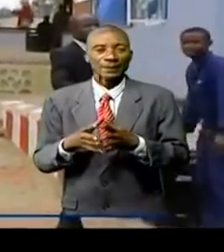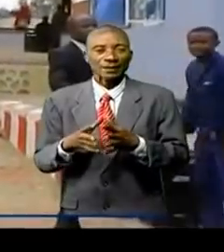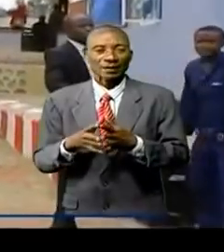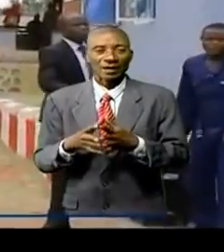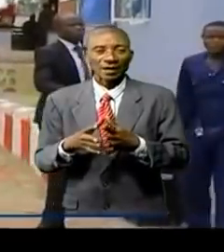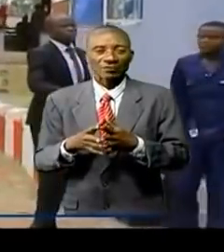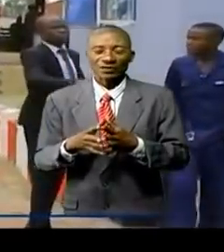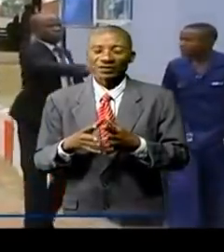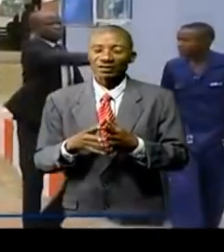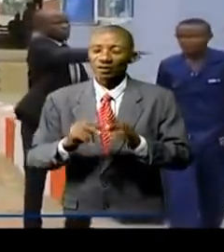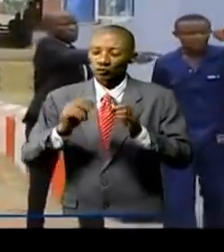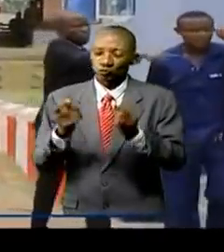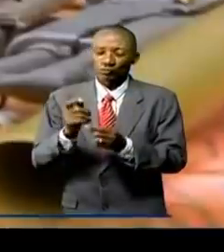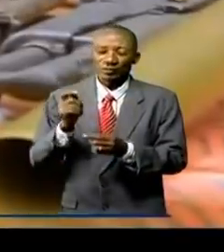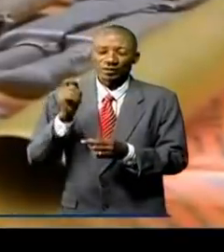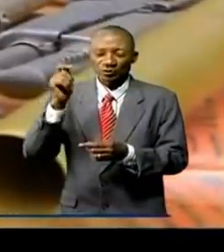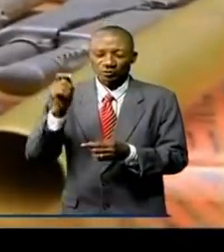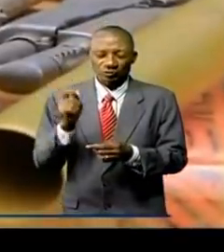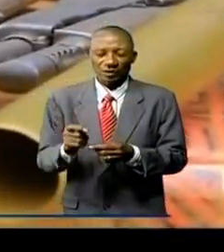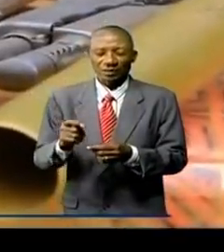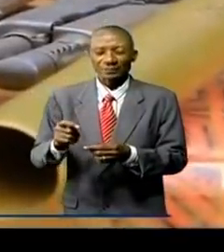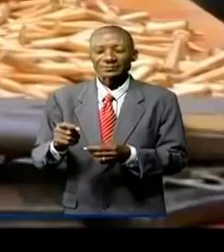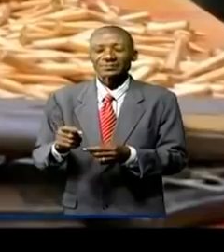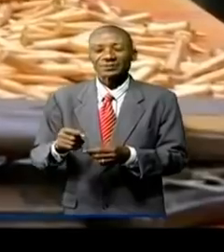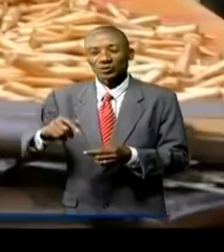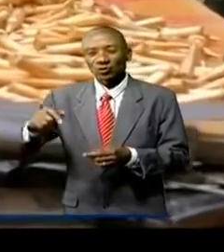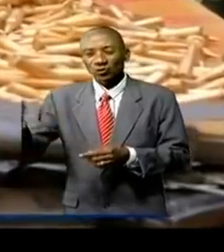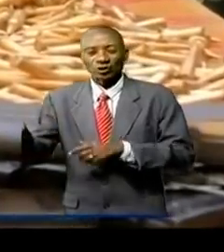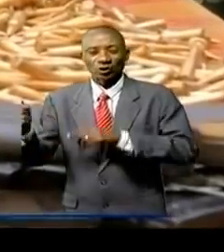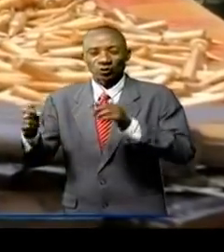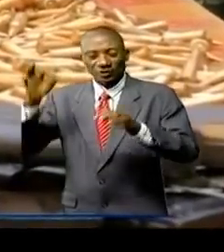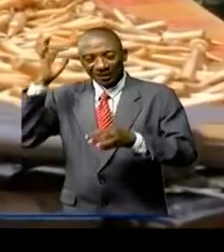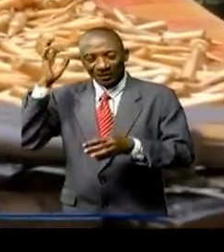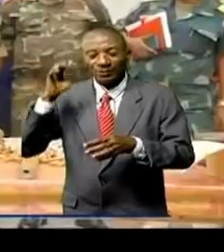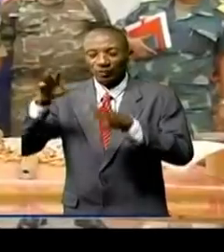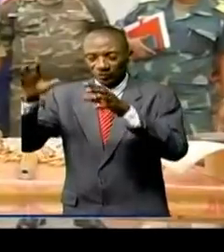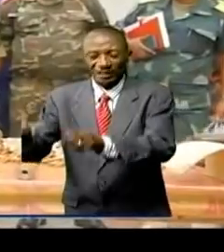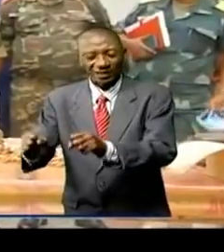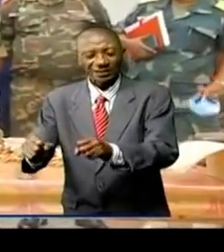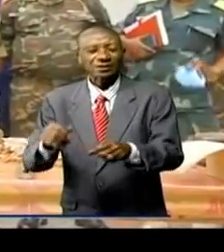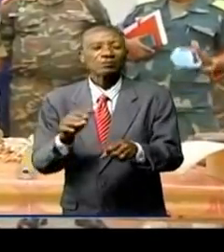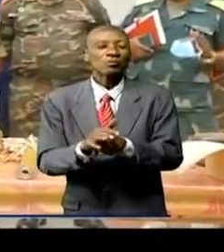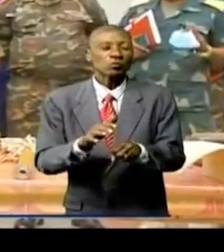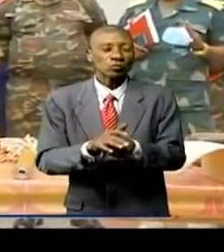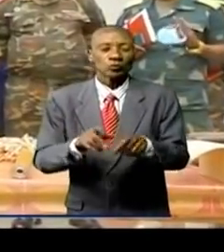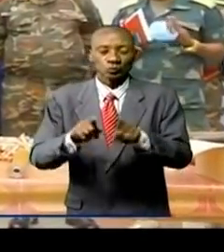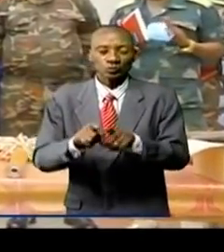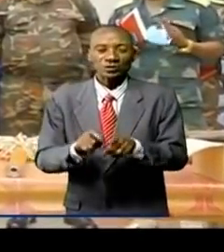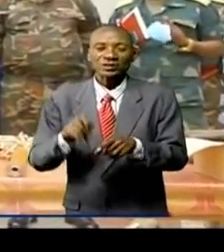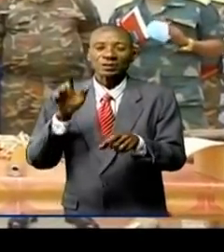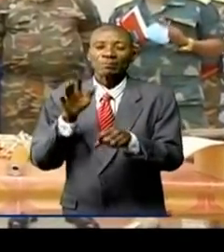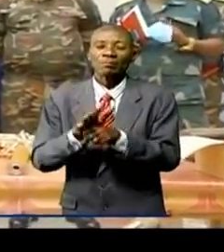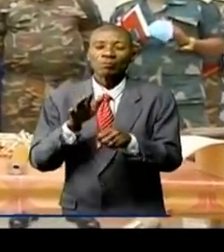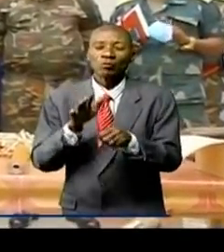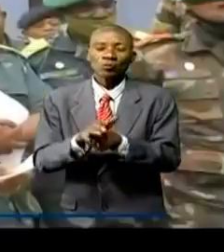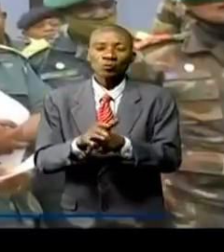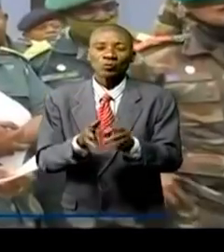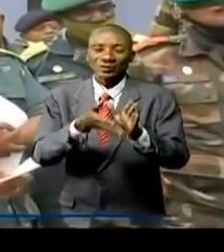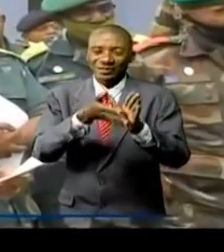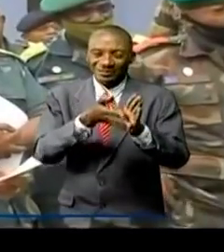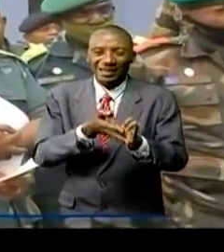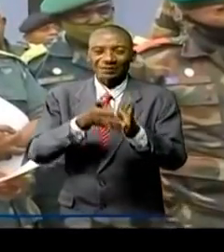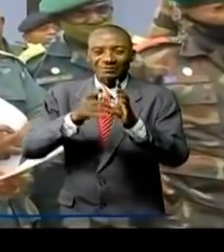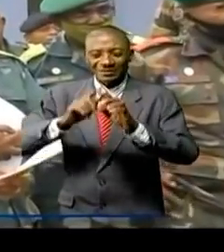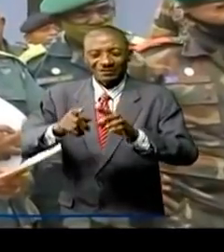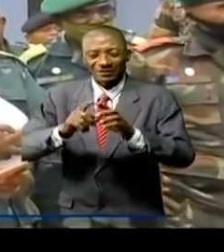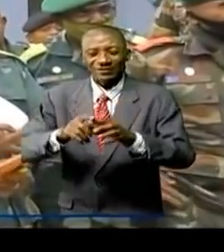ville de Bounia. Ils ont été appréhendés avec 4 armes AK-47 et plusieurs munitions de guerre, a dit le commissaire provincial de la PNC,